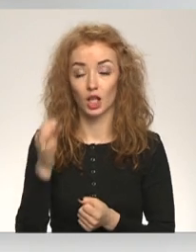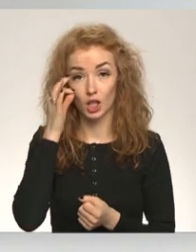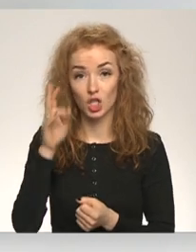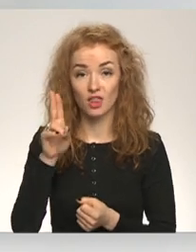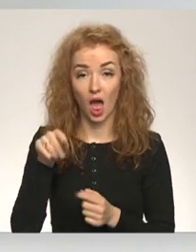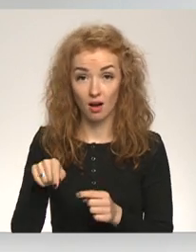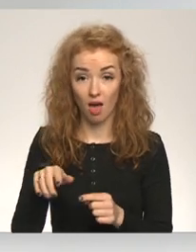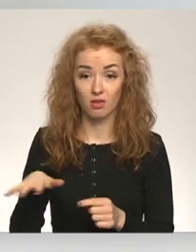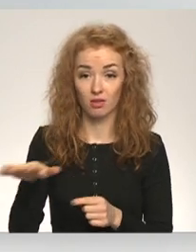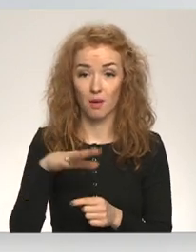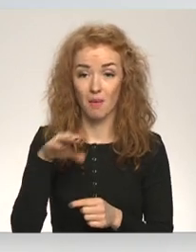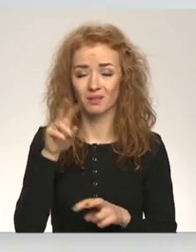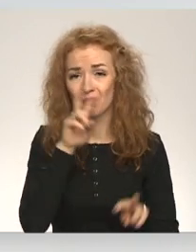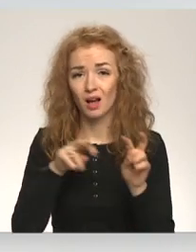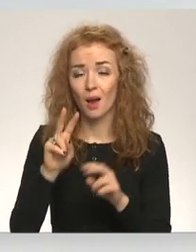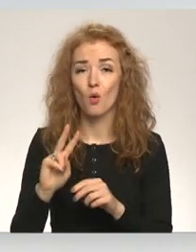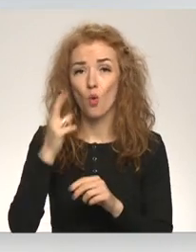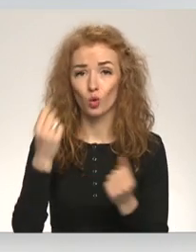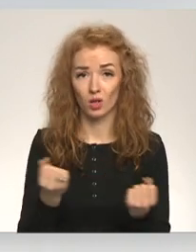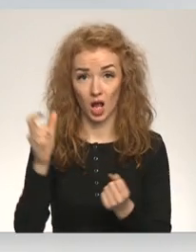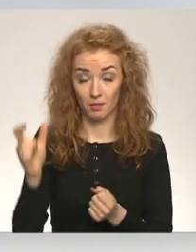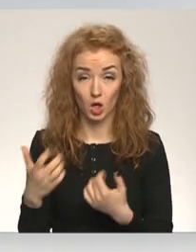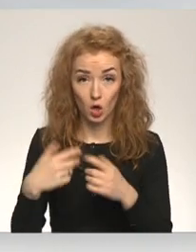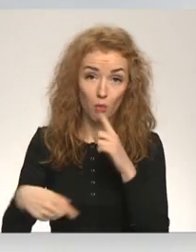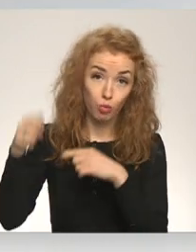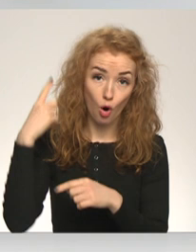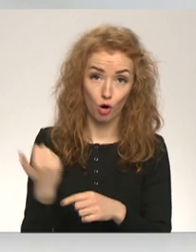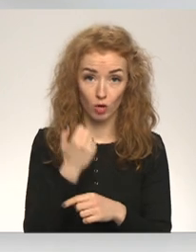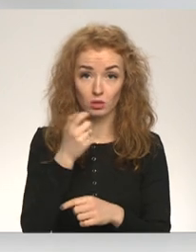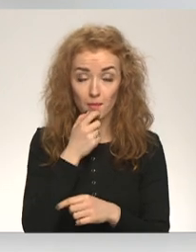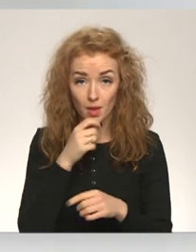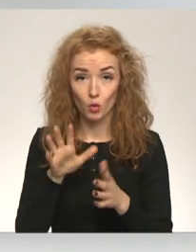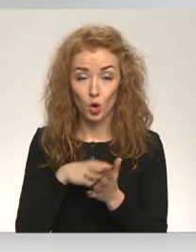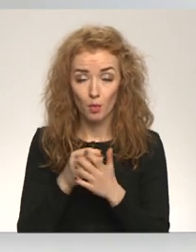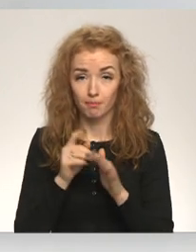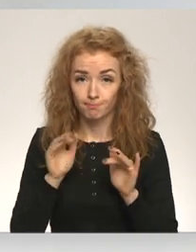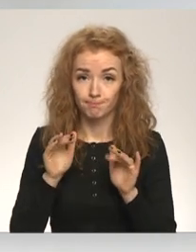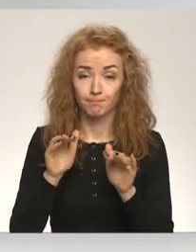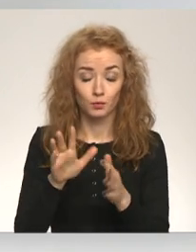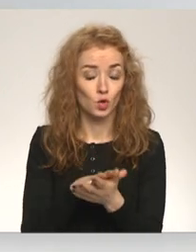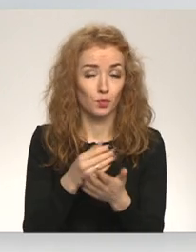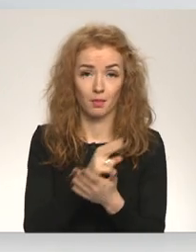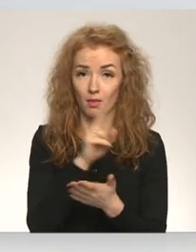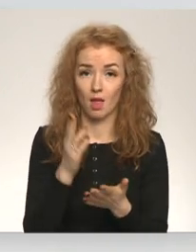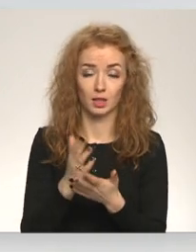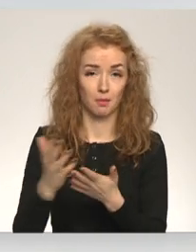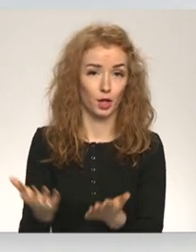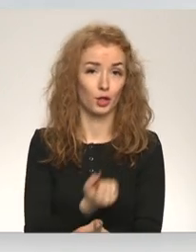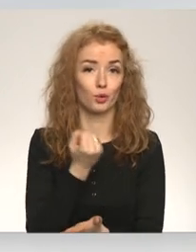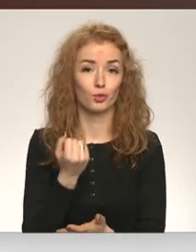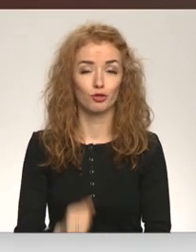mēs meklējam otru darbinieku jau no pagājušā gada septembra, un žēl, nu, vēl aizvien neesam varējuši